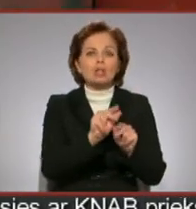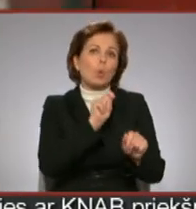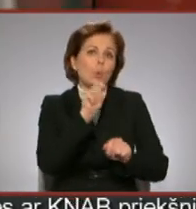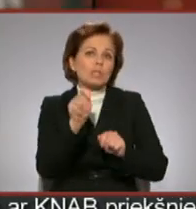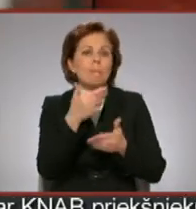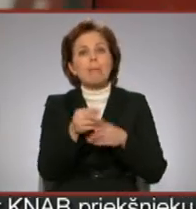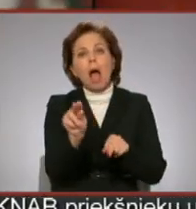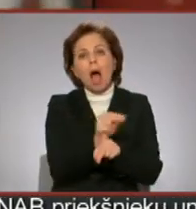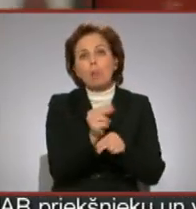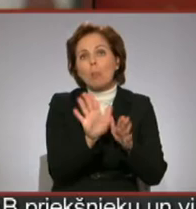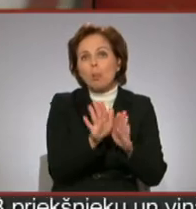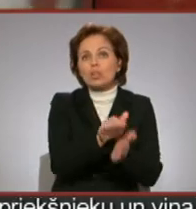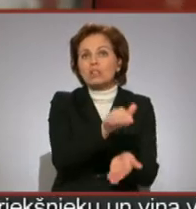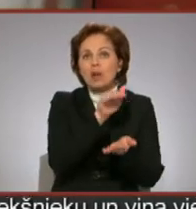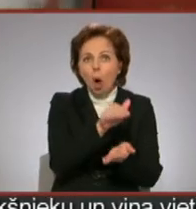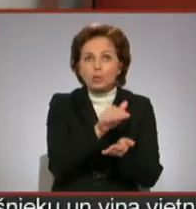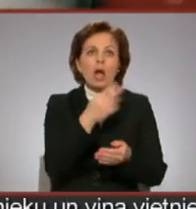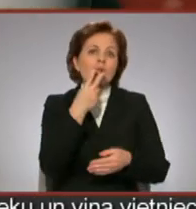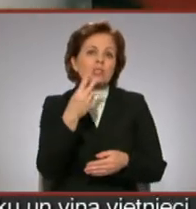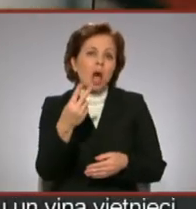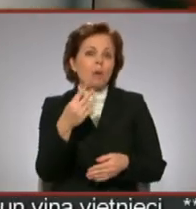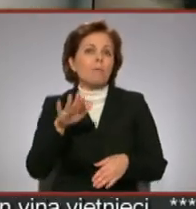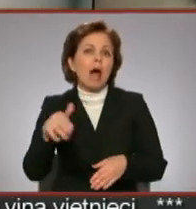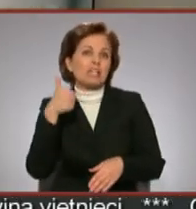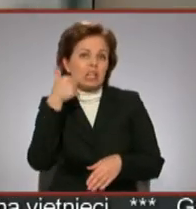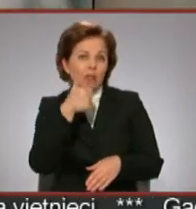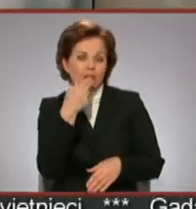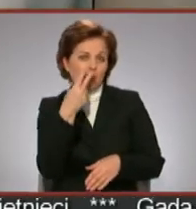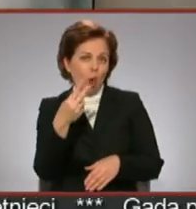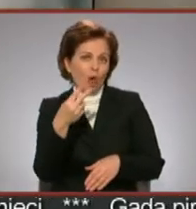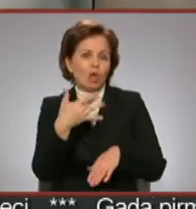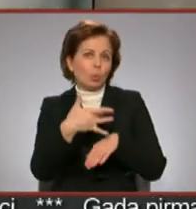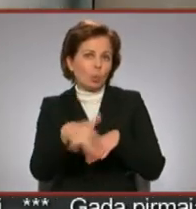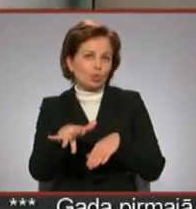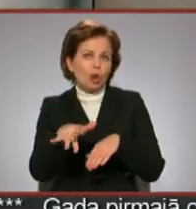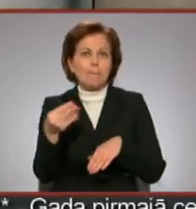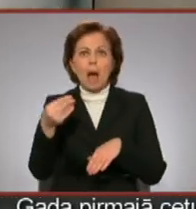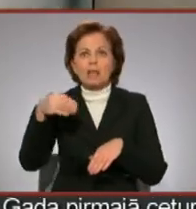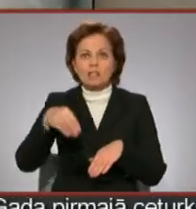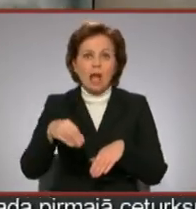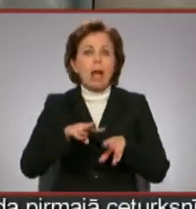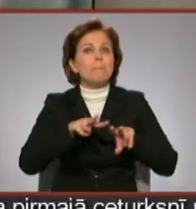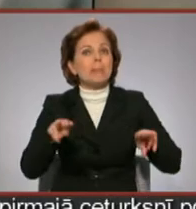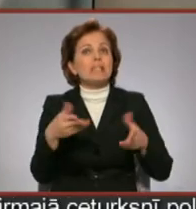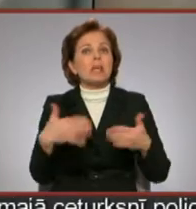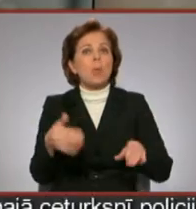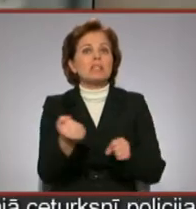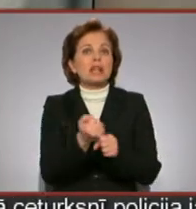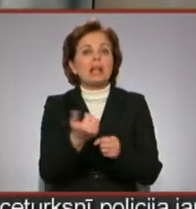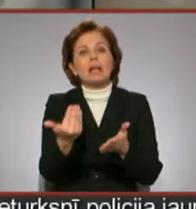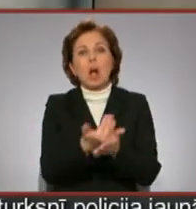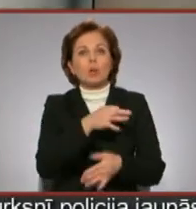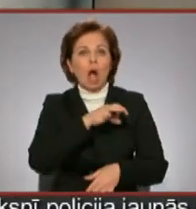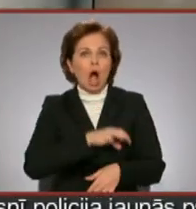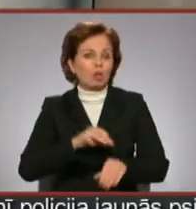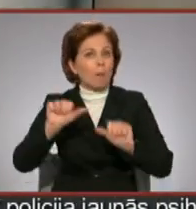ar bērnu individuāli, gan raugoties tukšajā maciņā. Un lai gan, kā jau minēts, ministrija strādā pie jauna atalgojuma modeļa, skolotāji nav pārliecināti,